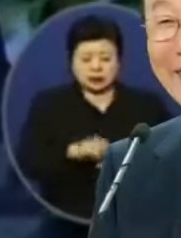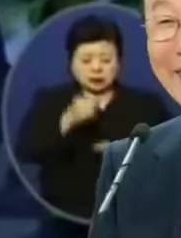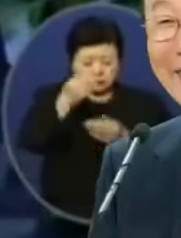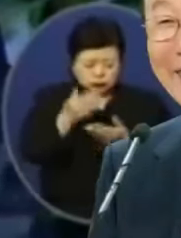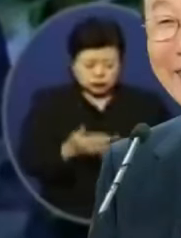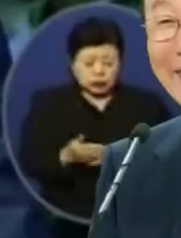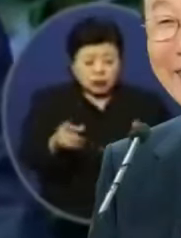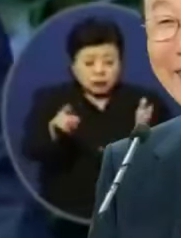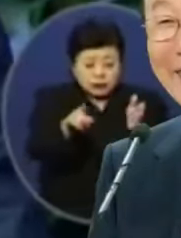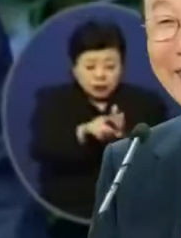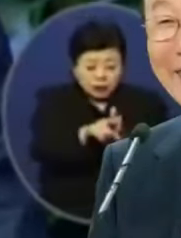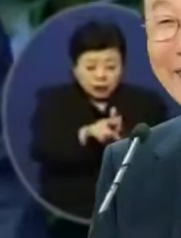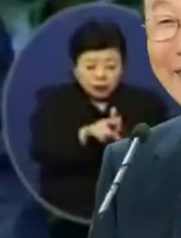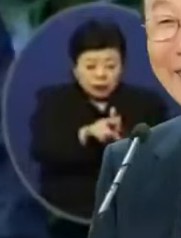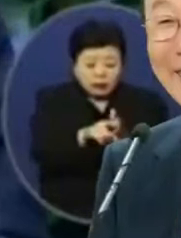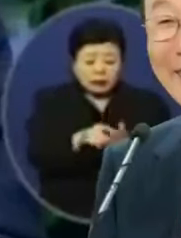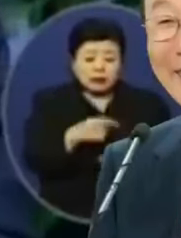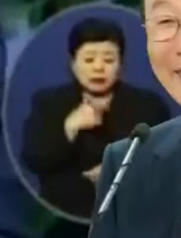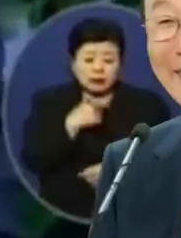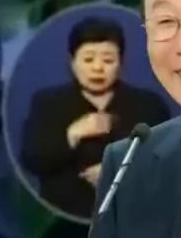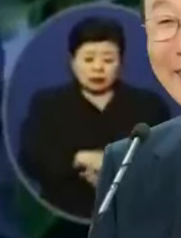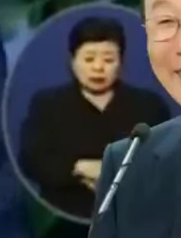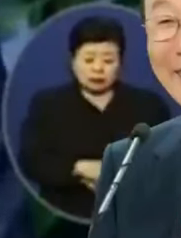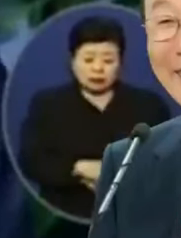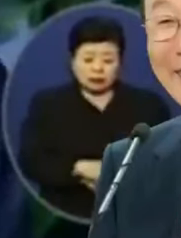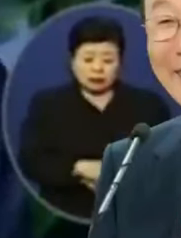건져주실 것을 바라고